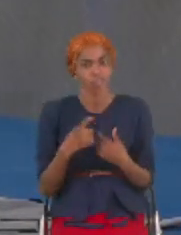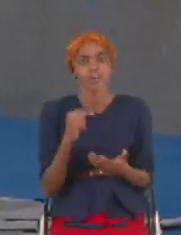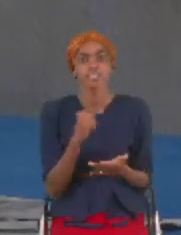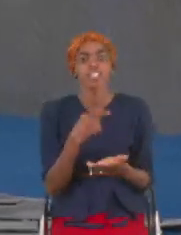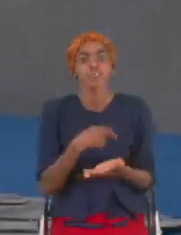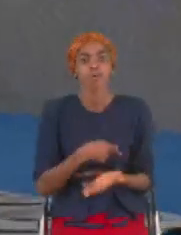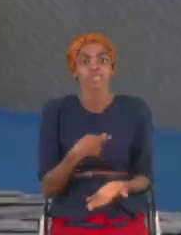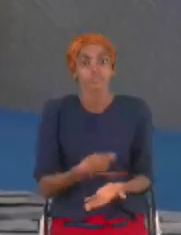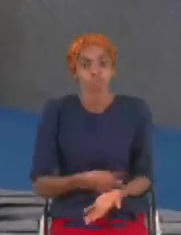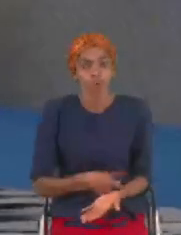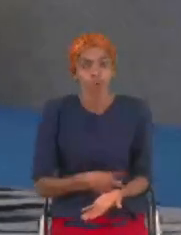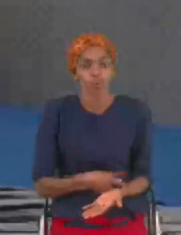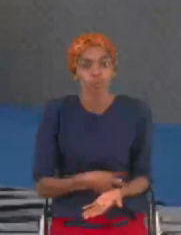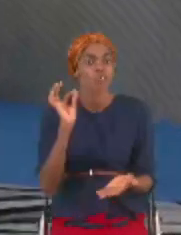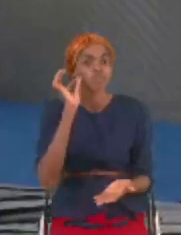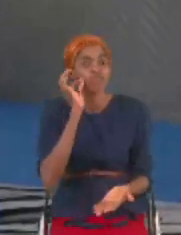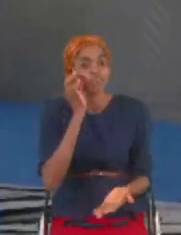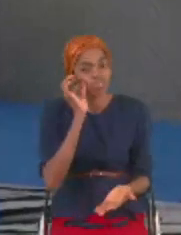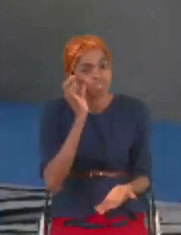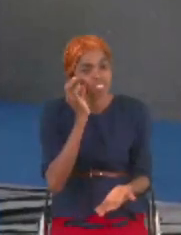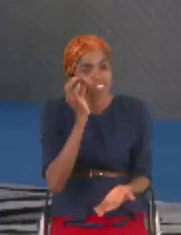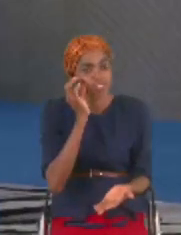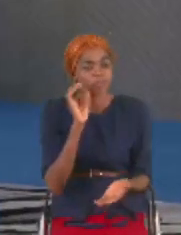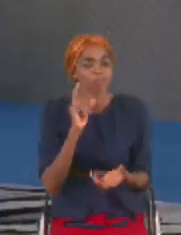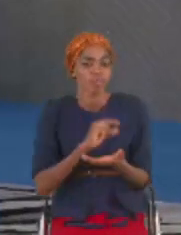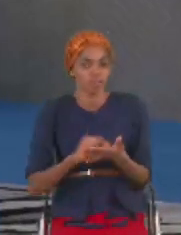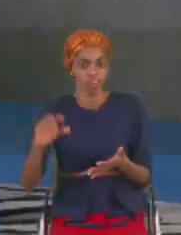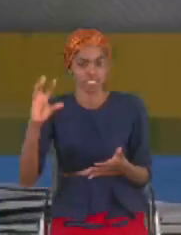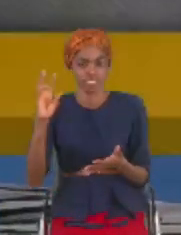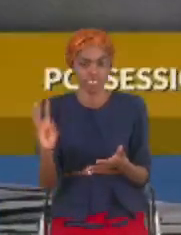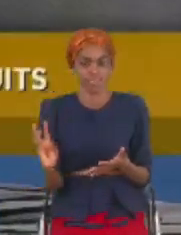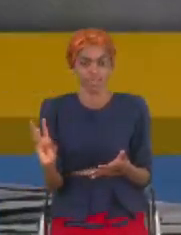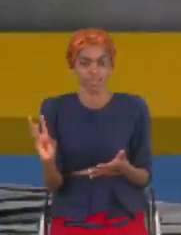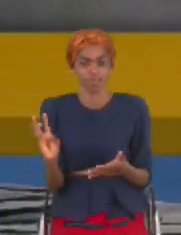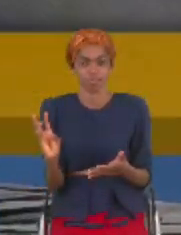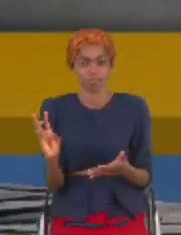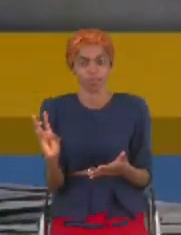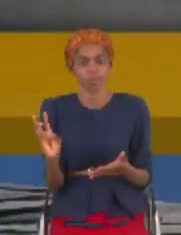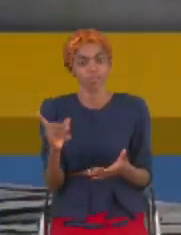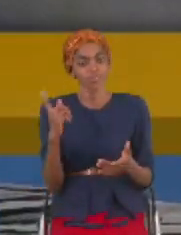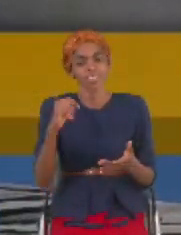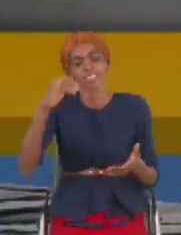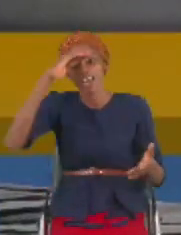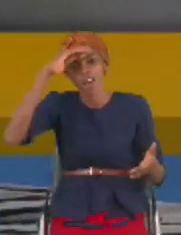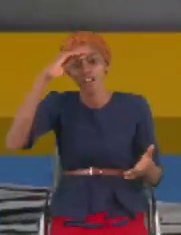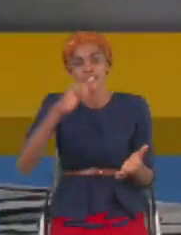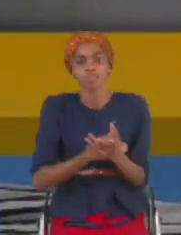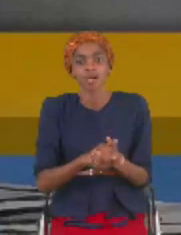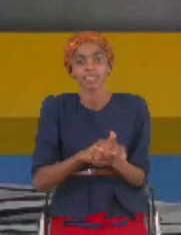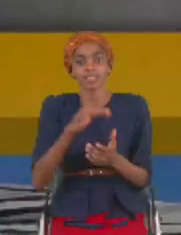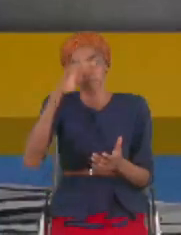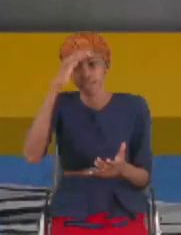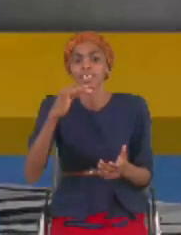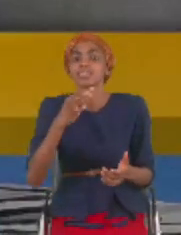les frais de l'évangile dans le verset 6 aider il faut que le laboureur